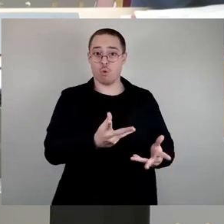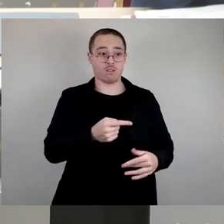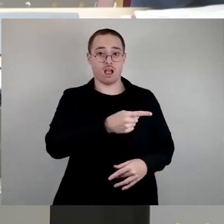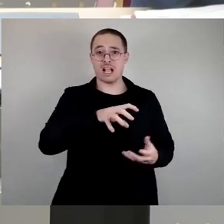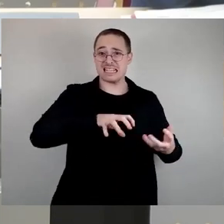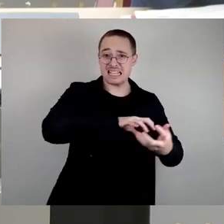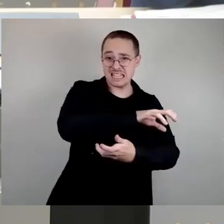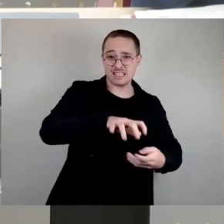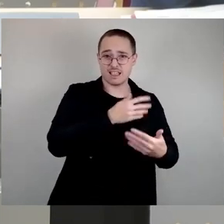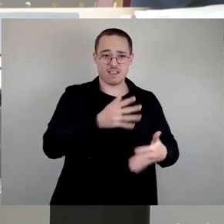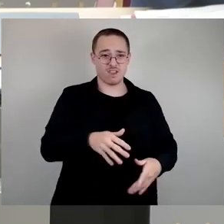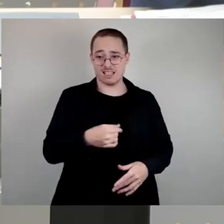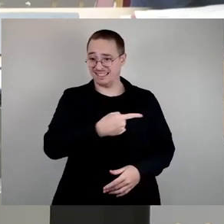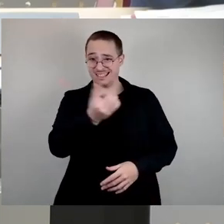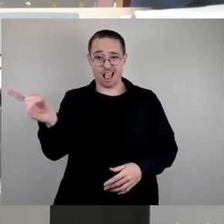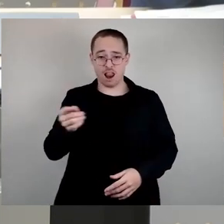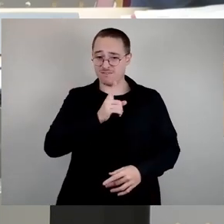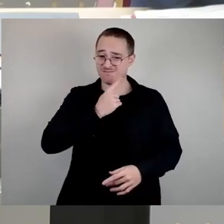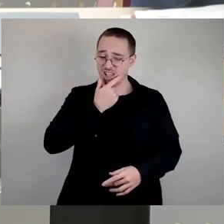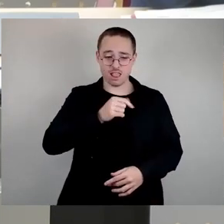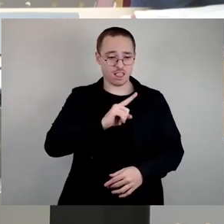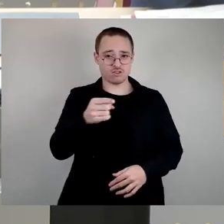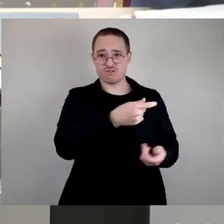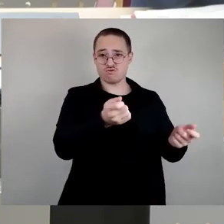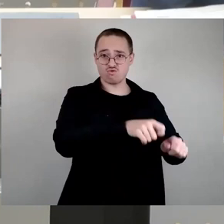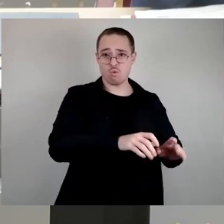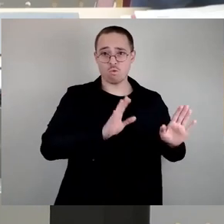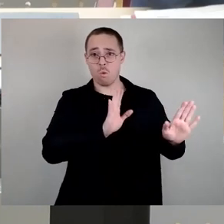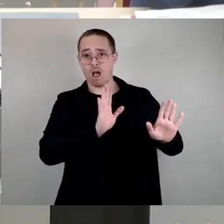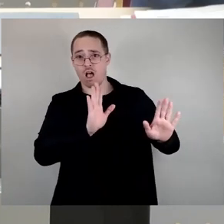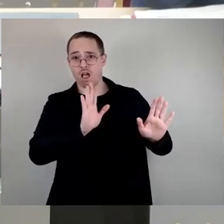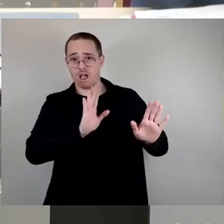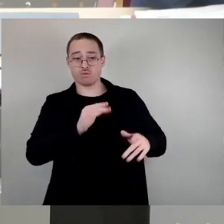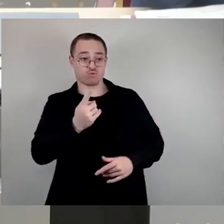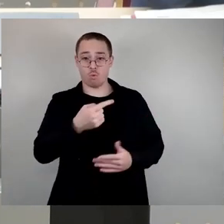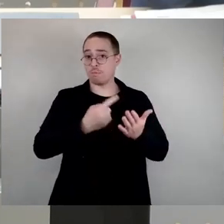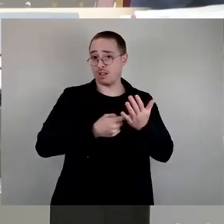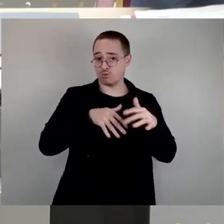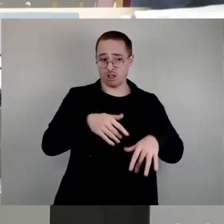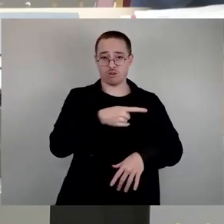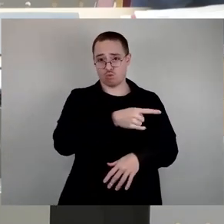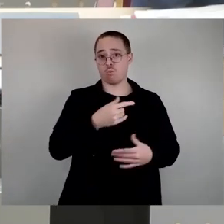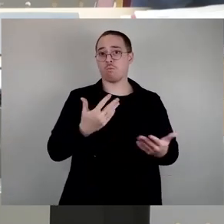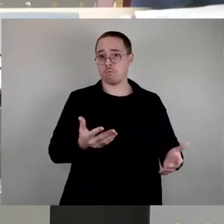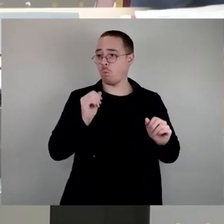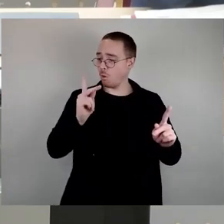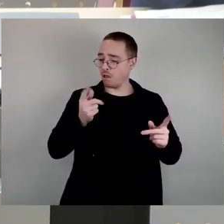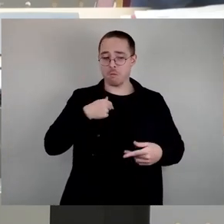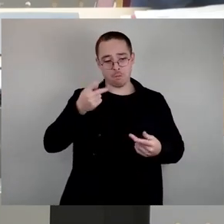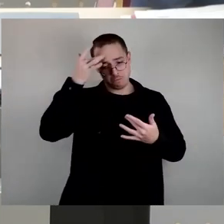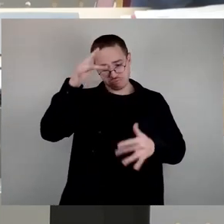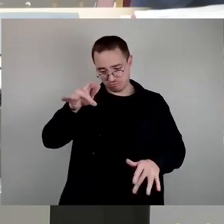dass Nickern, das Einkaufszentrum, nicht erweitert wird. Das war die Bedingung, dass das so kommt. Haben wir zugestimmt, waren alle